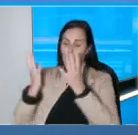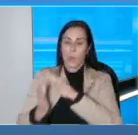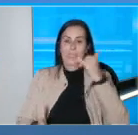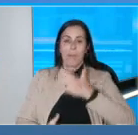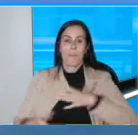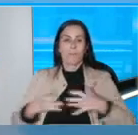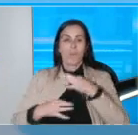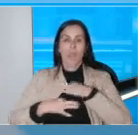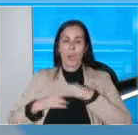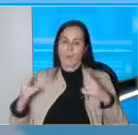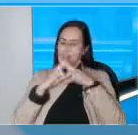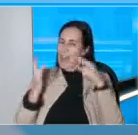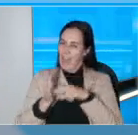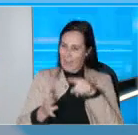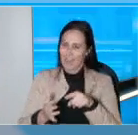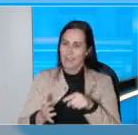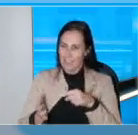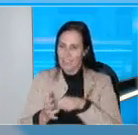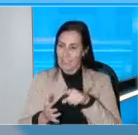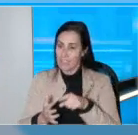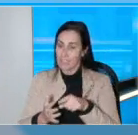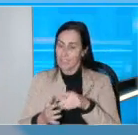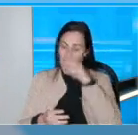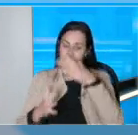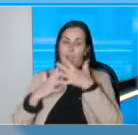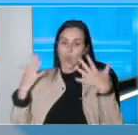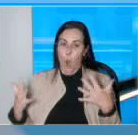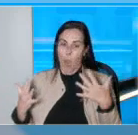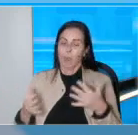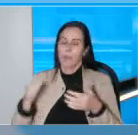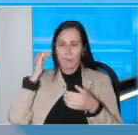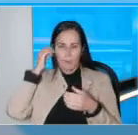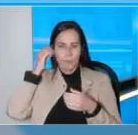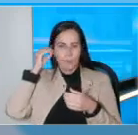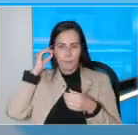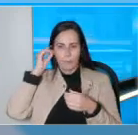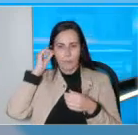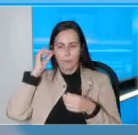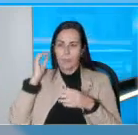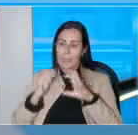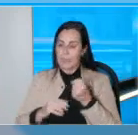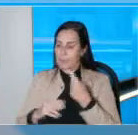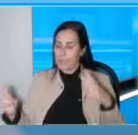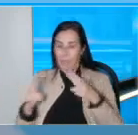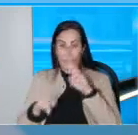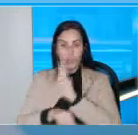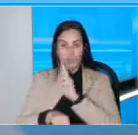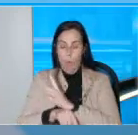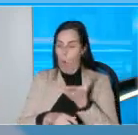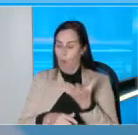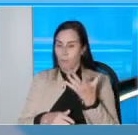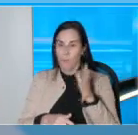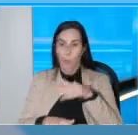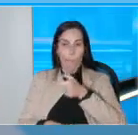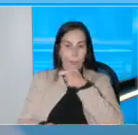אצלנו בקבוצה. ולכן זו גאווה עצומה. בטח ובטח אם אחת מהנבחרות, אם צרפת תשמור על התואר שלה,